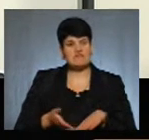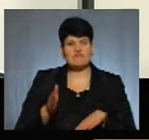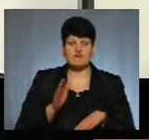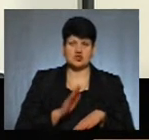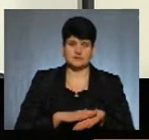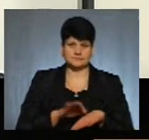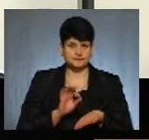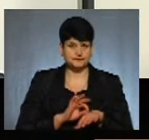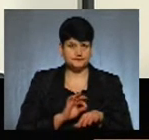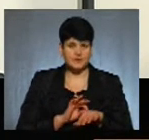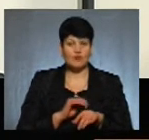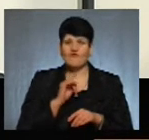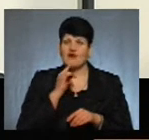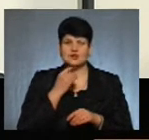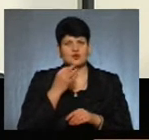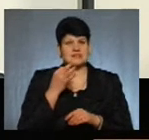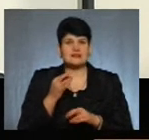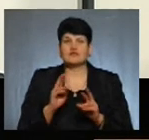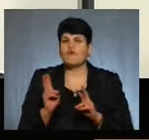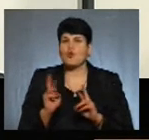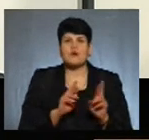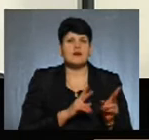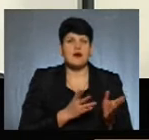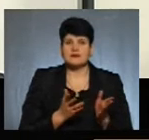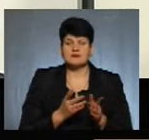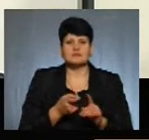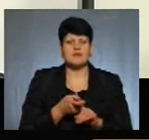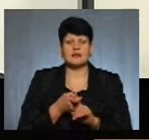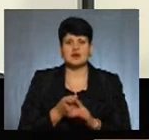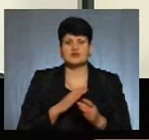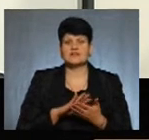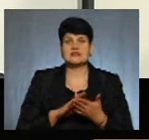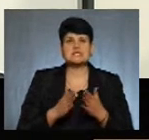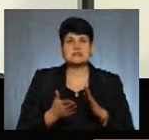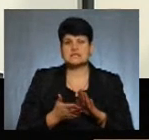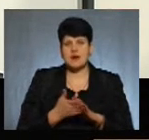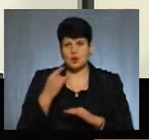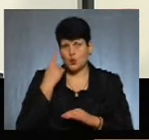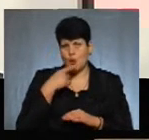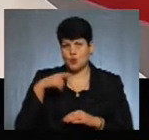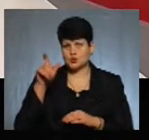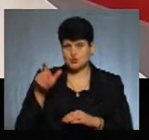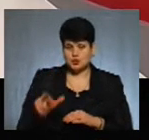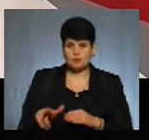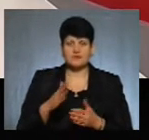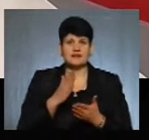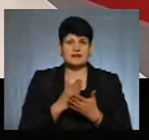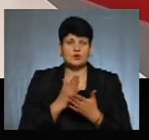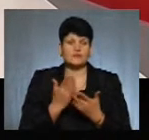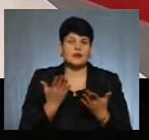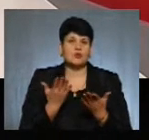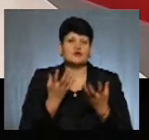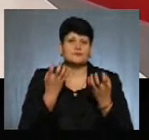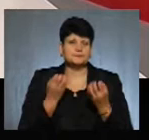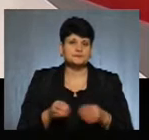перебіг. Тут важко сказати, в кого як, залежить від самого стану особи, від наявності якоїсь